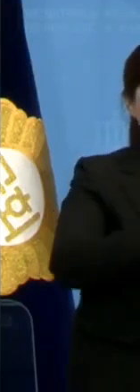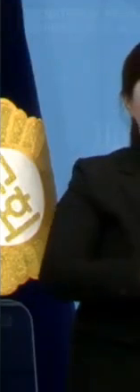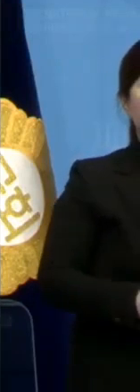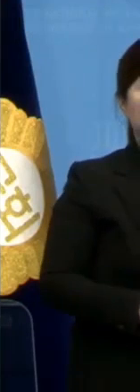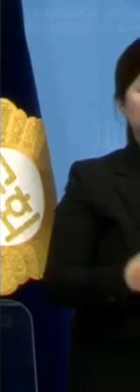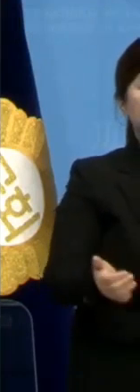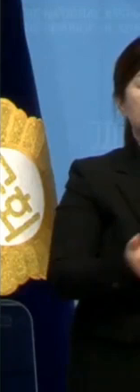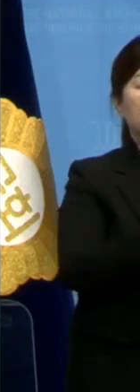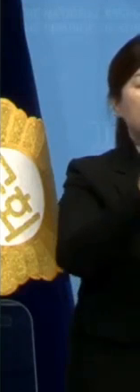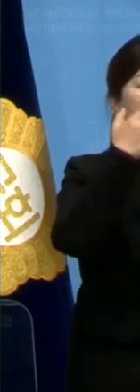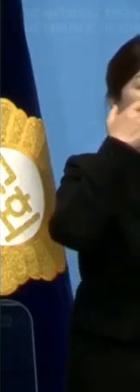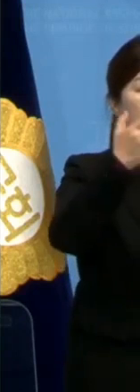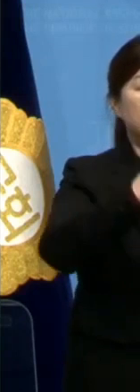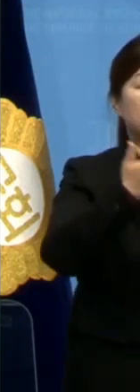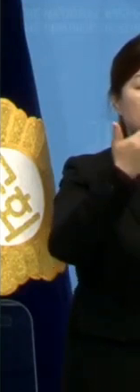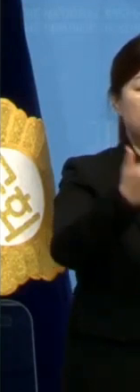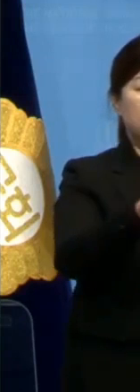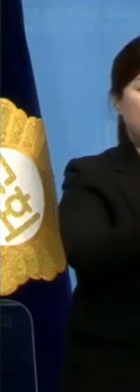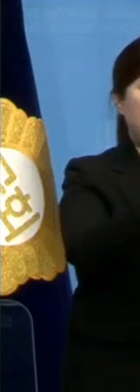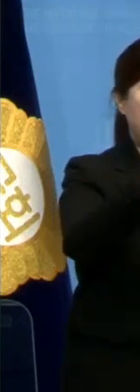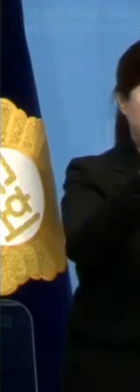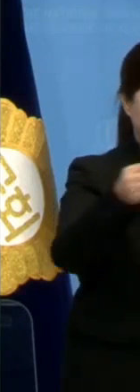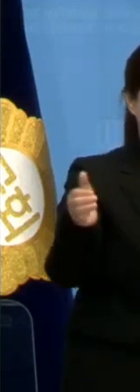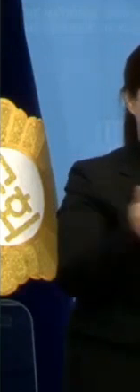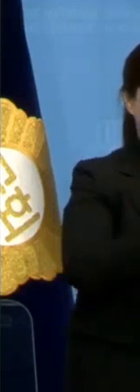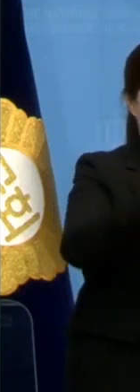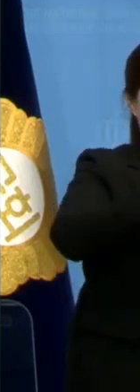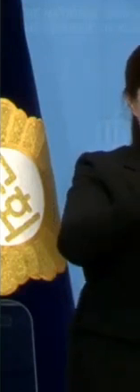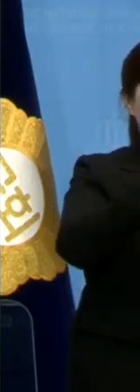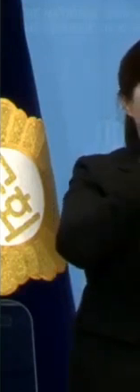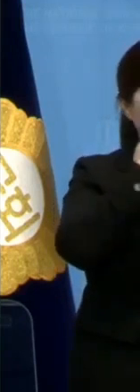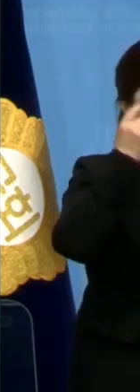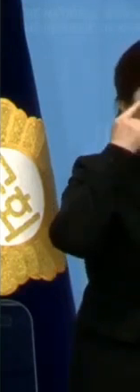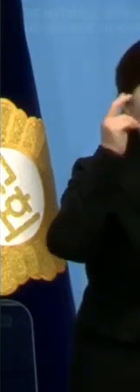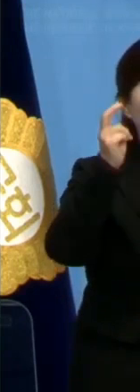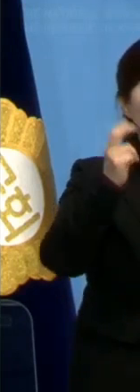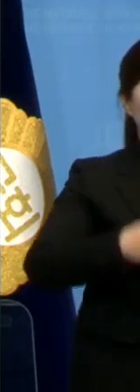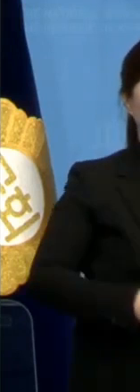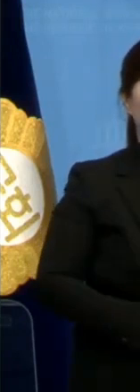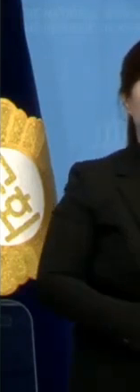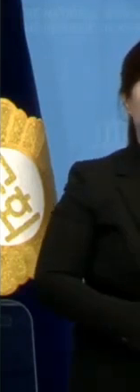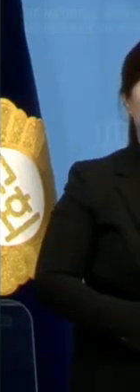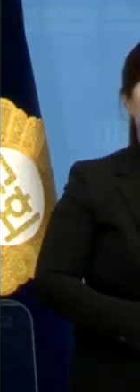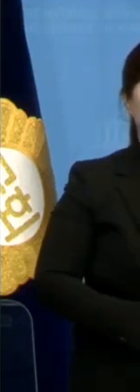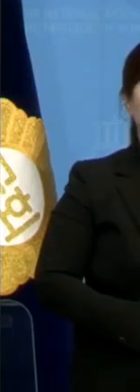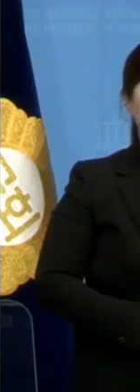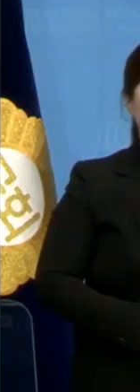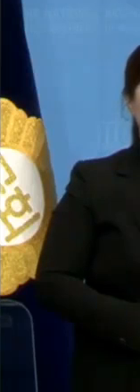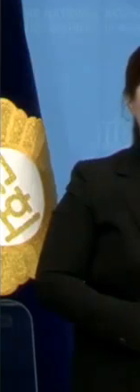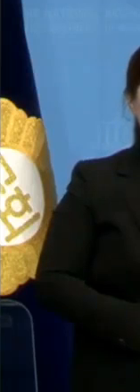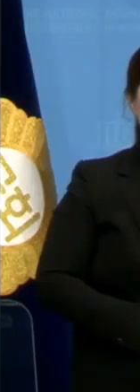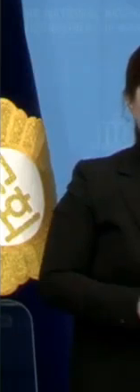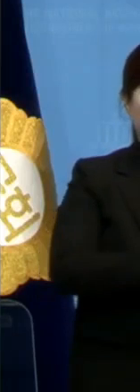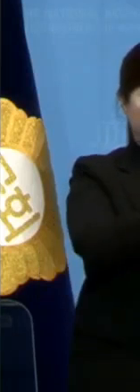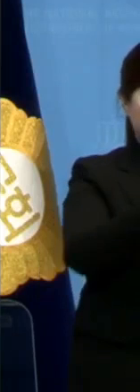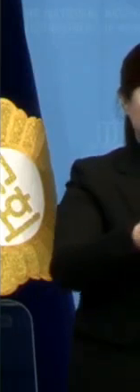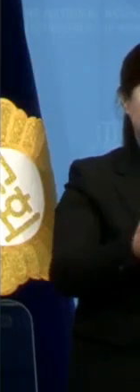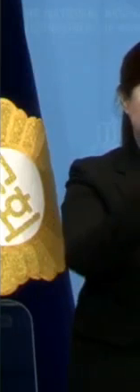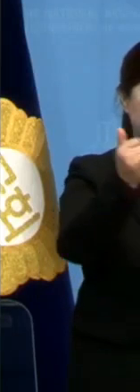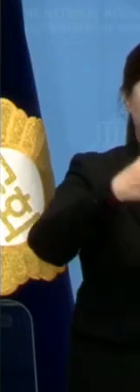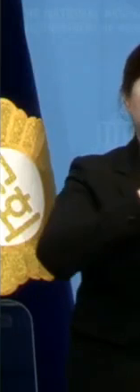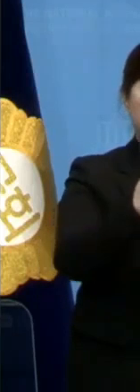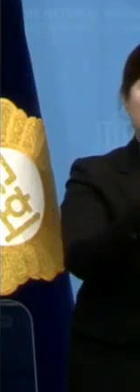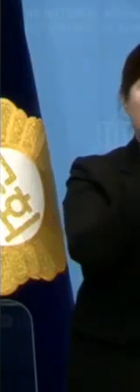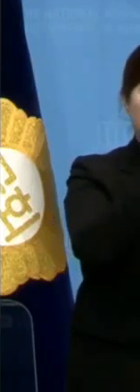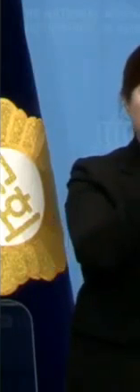최대 60일 휴업 시 500만 원까지 지급할 수 있을 것으로 예상하고 있습니다. 코로나19